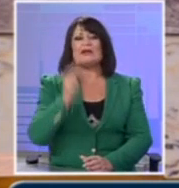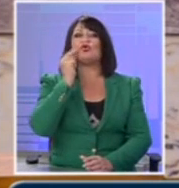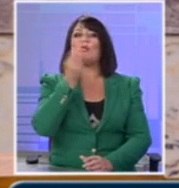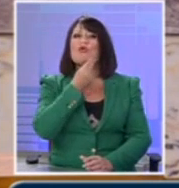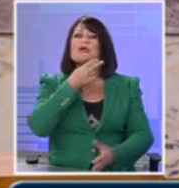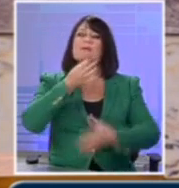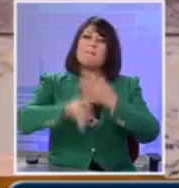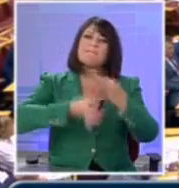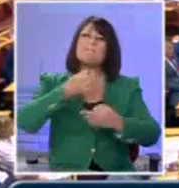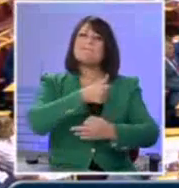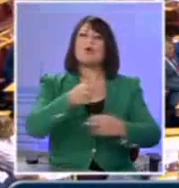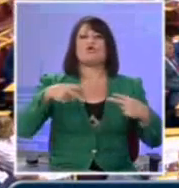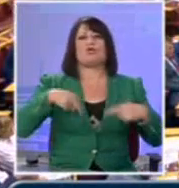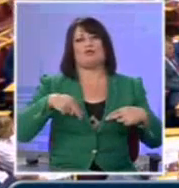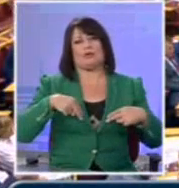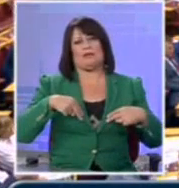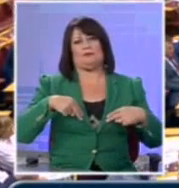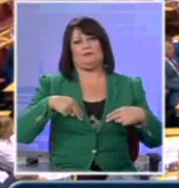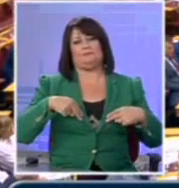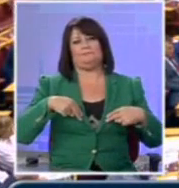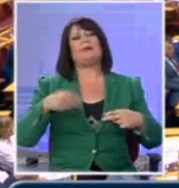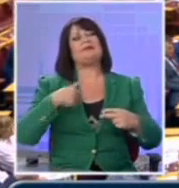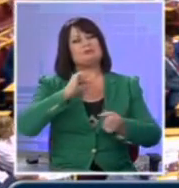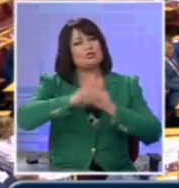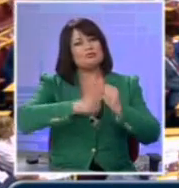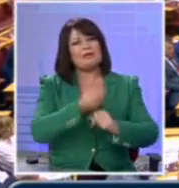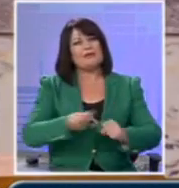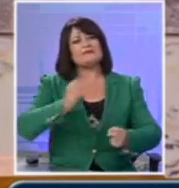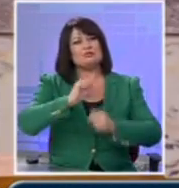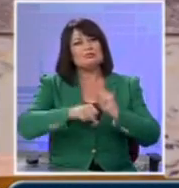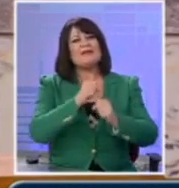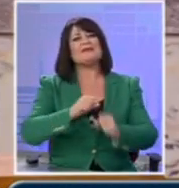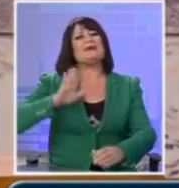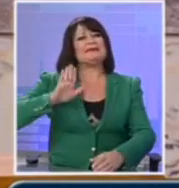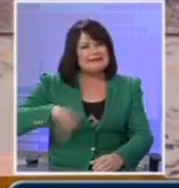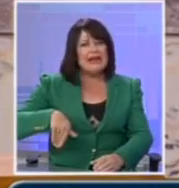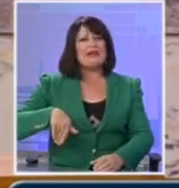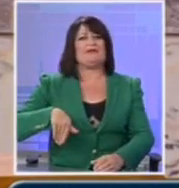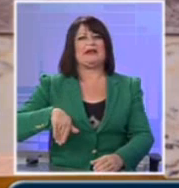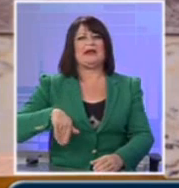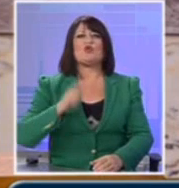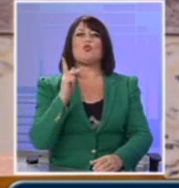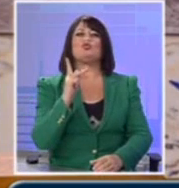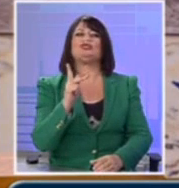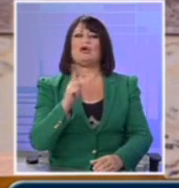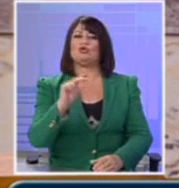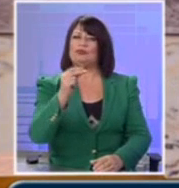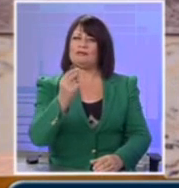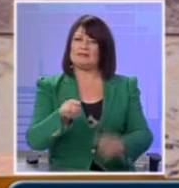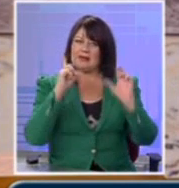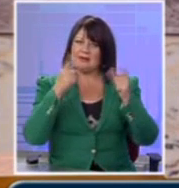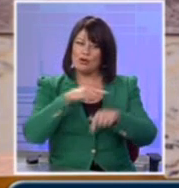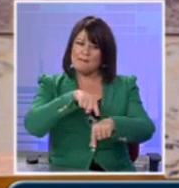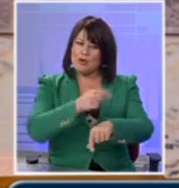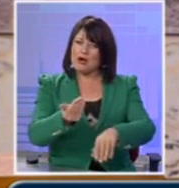μιλάνε μόνο οι υπουργοί. Έγινε κάθε προσπάθεια, μιλήσανε ο τελευταίος της παράταξής σας, ο κ. Κουμουτσάκος, μίλησε πριν από